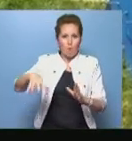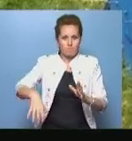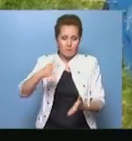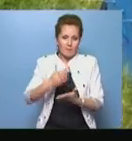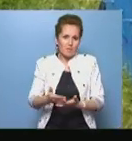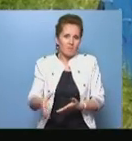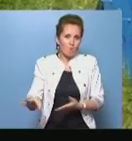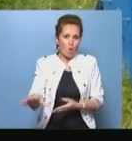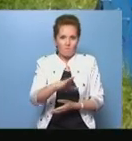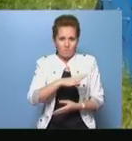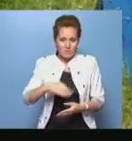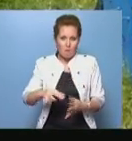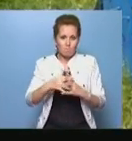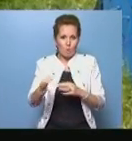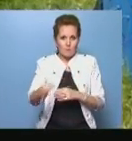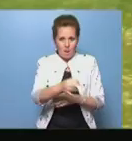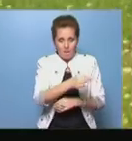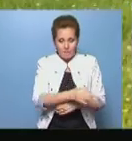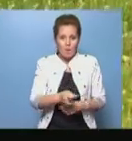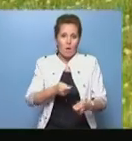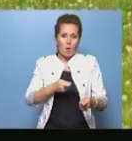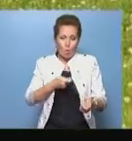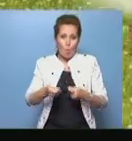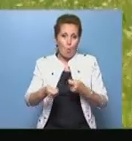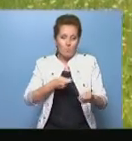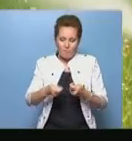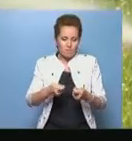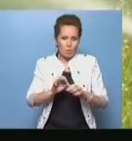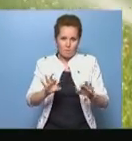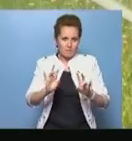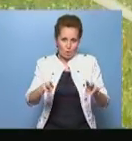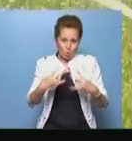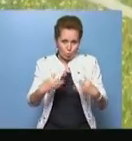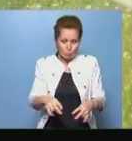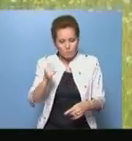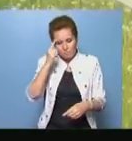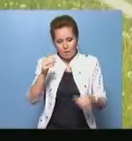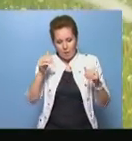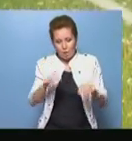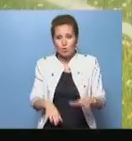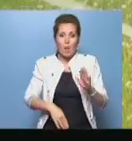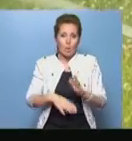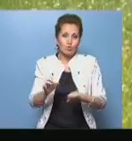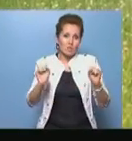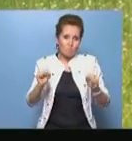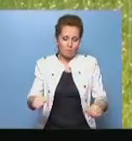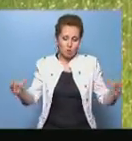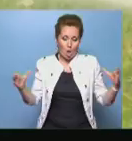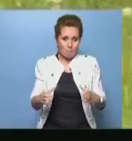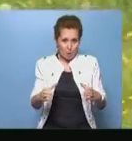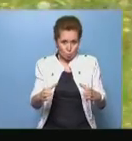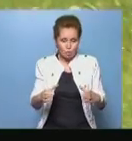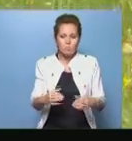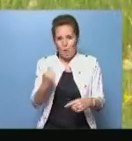всех поселениях района. Как ее управлять, главе Сепского объяснять не нужно. Павел Кривощиков решил лучший способ собрать дружину – личный пример.